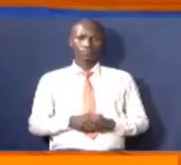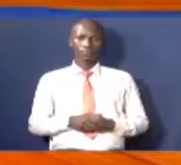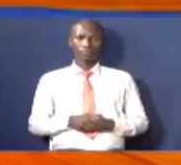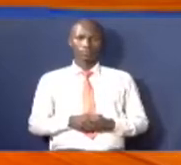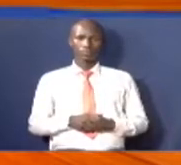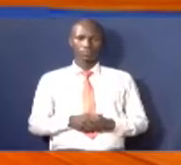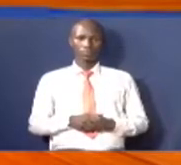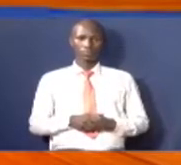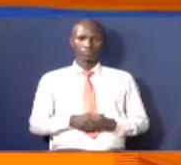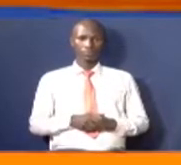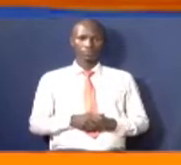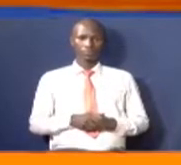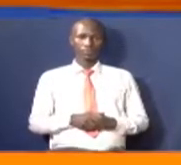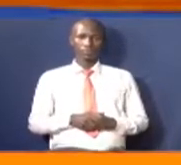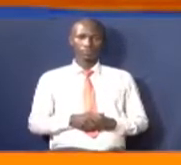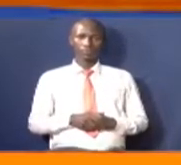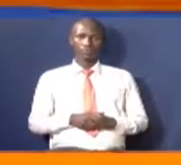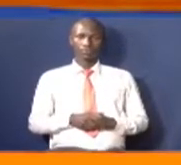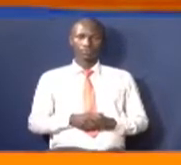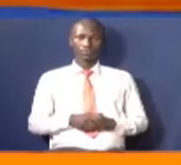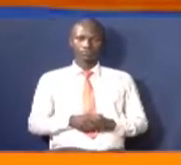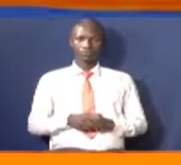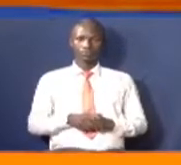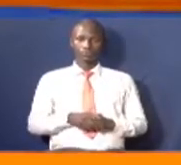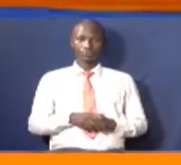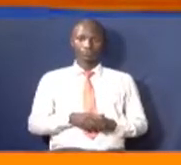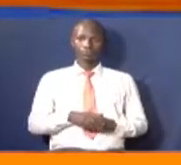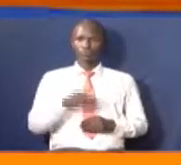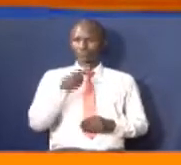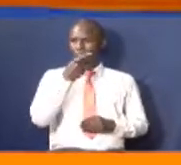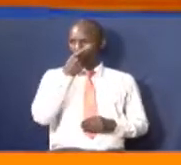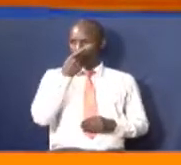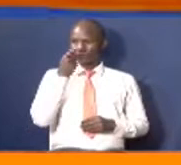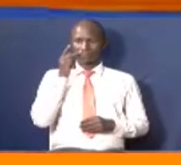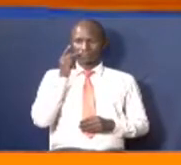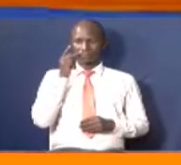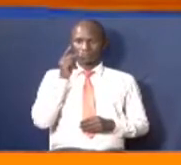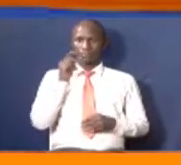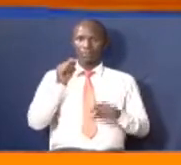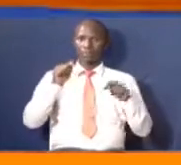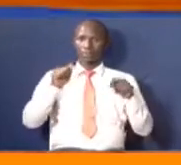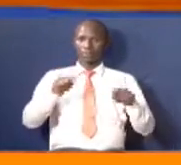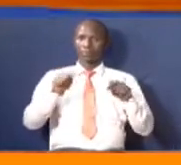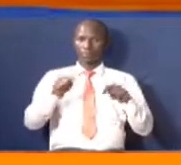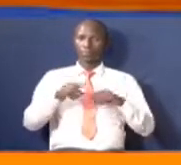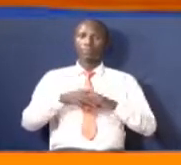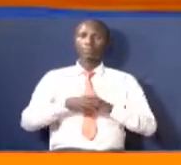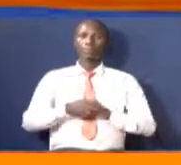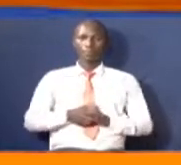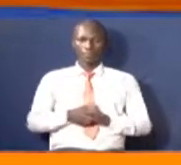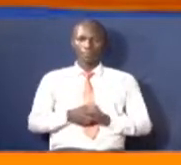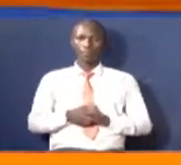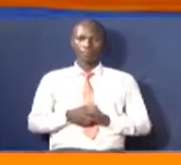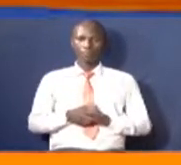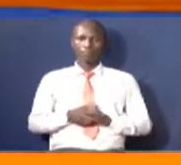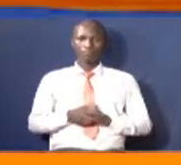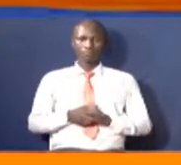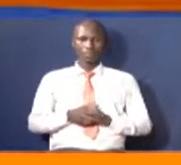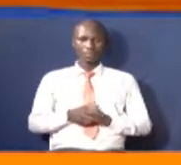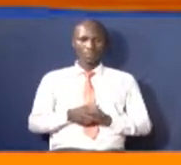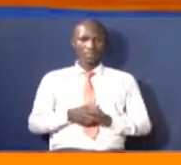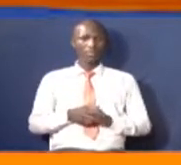Natambia mavua langu mbani nsieni kana ndongo ya chama cha Wiper Steven Kalonzo wa Musyoka mudanyane wa omonde wa trongwa nsieni ndongo